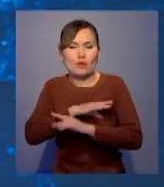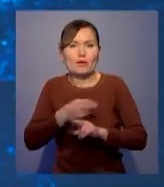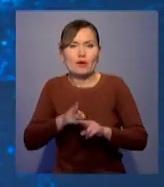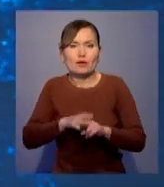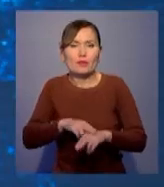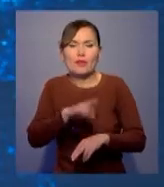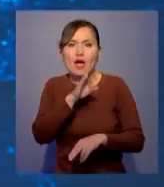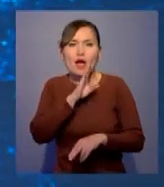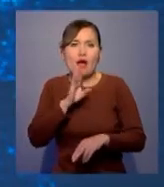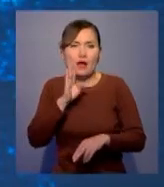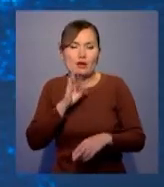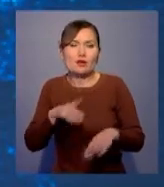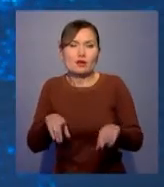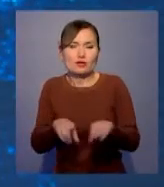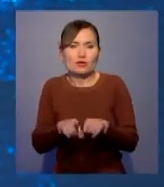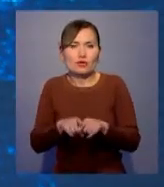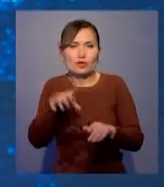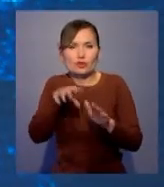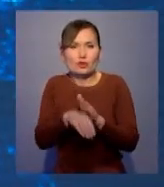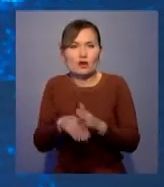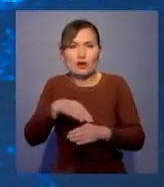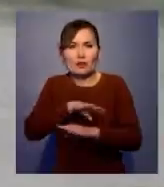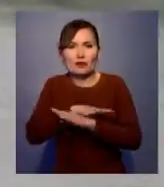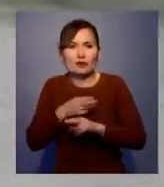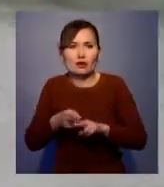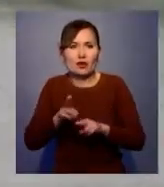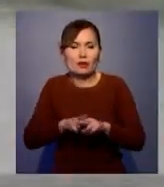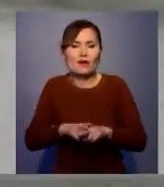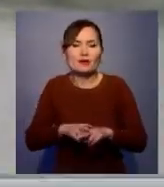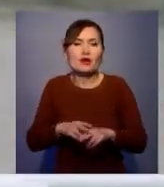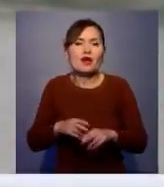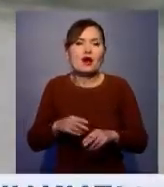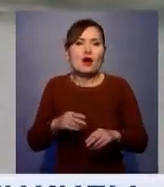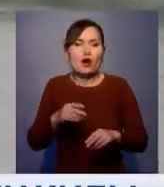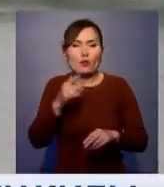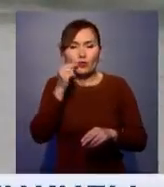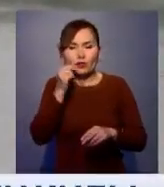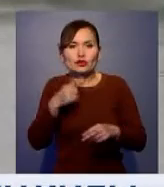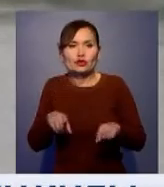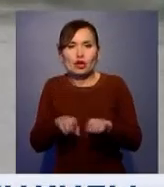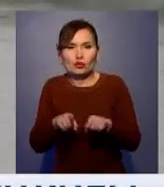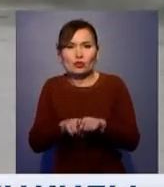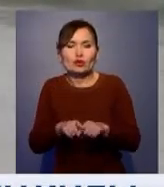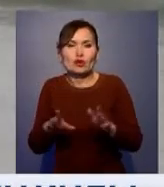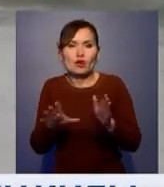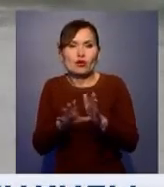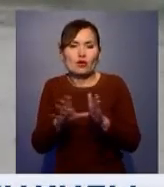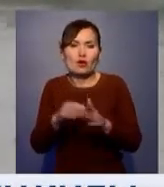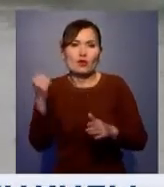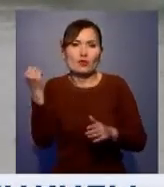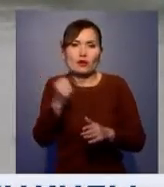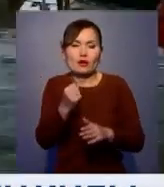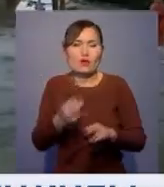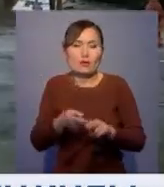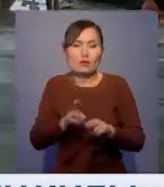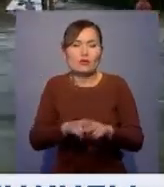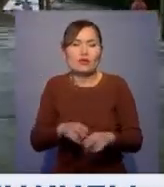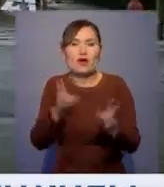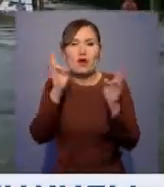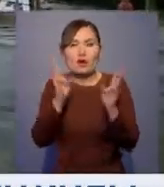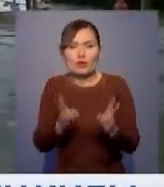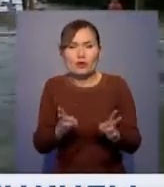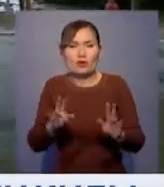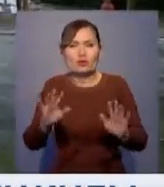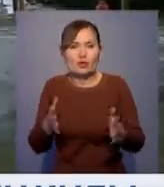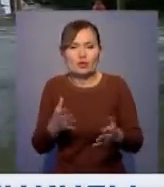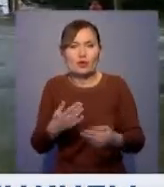дер кезінде жете алмай қалған. Үйінде жарық өшкен тағы бір тұрғын генераторды қоспақ болып топқа түскен. Марқұмдар Ленуар аумағындағы